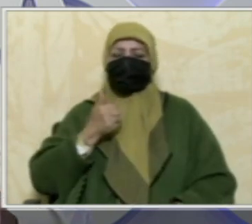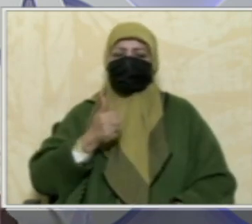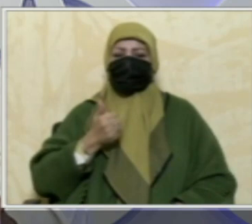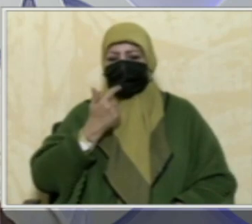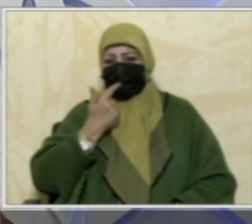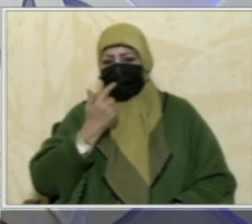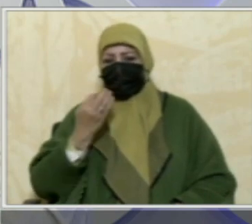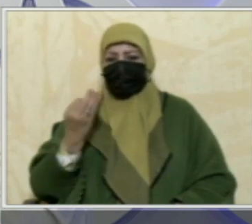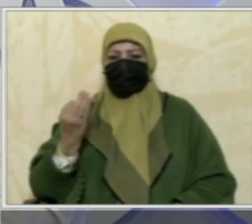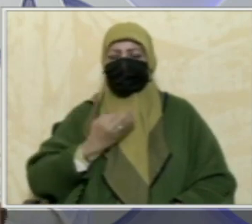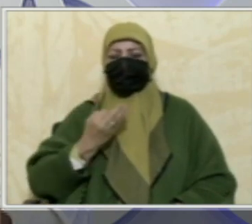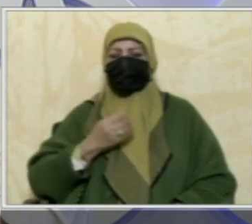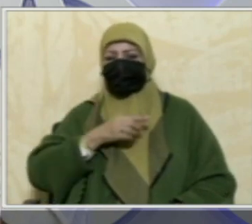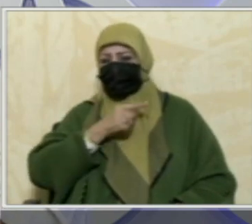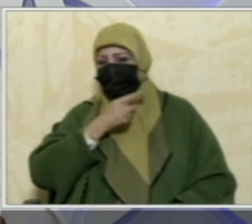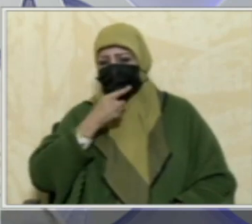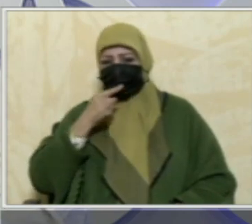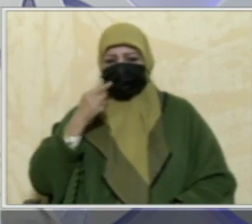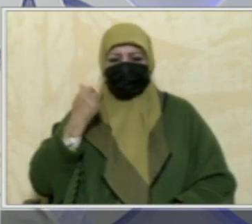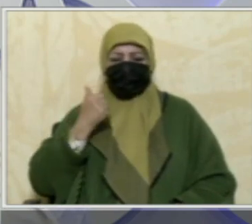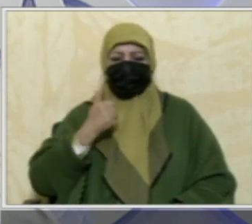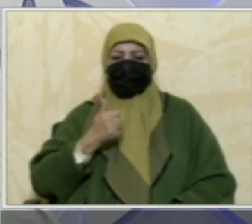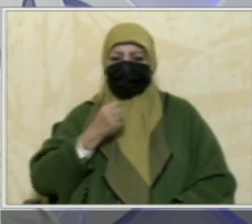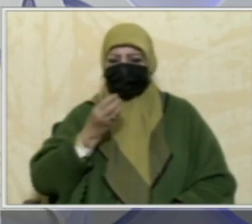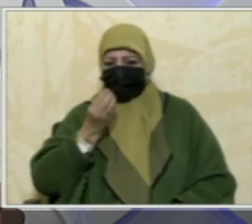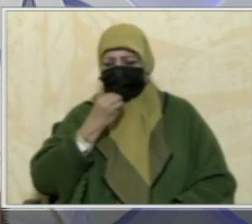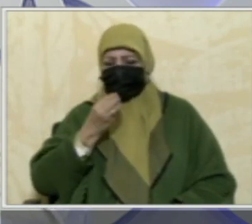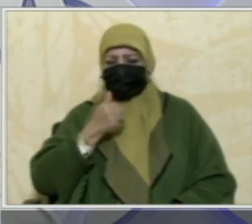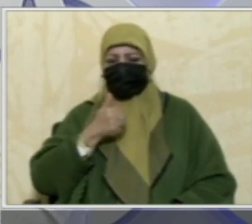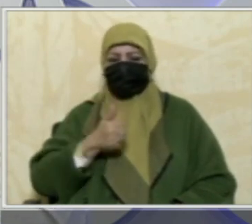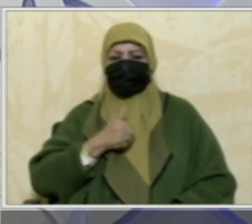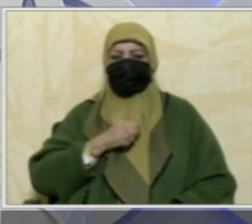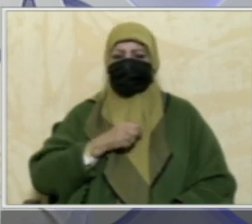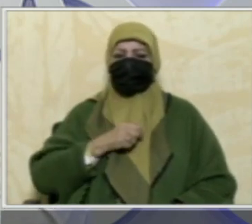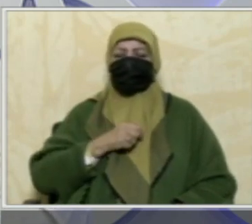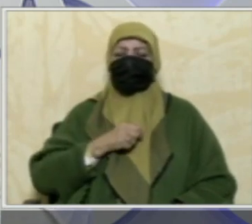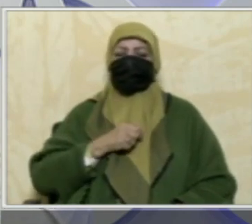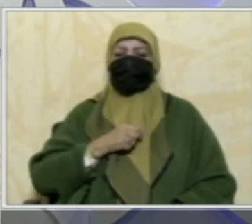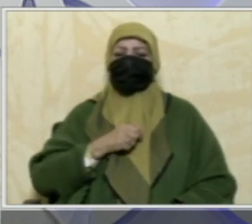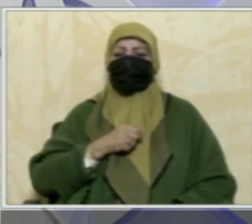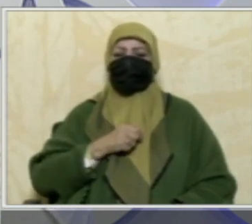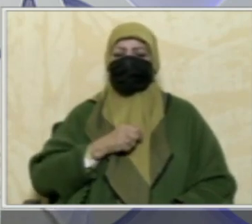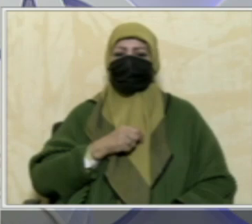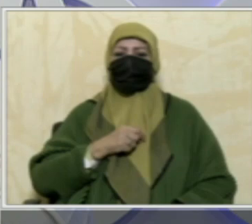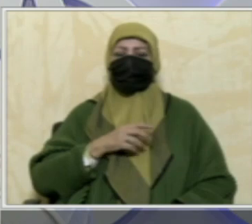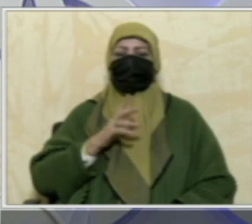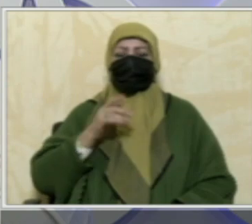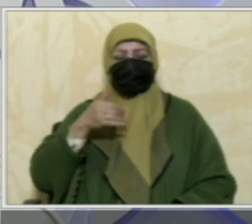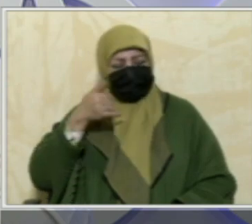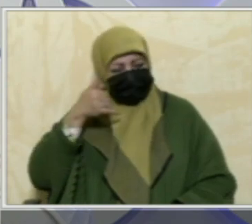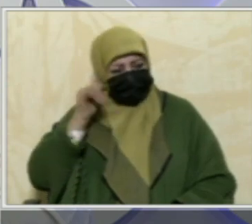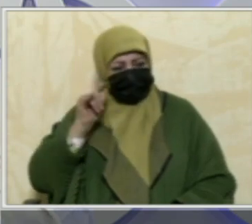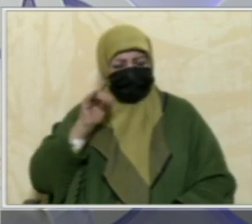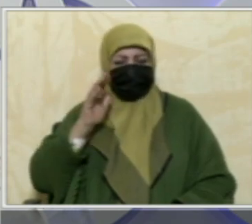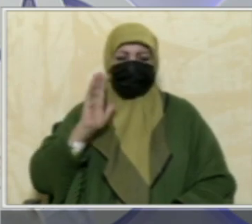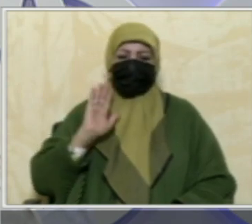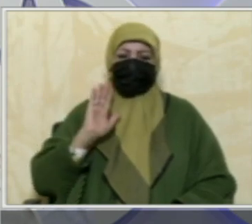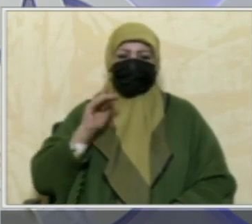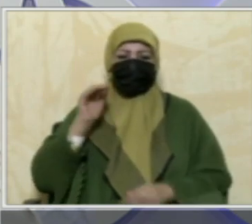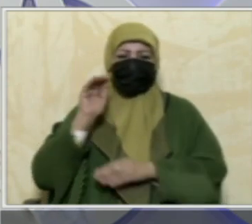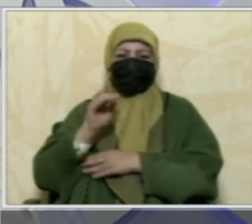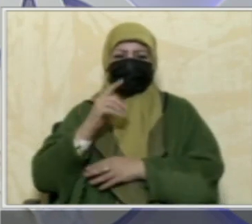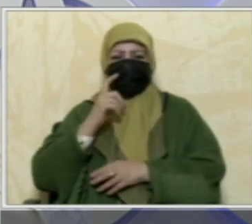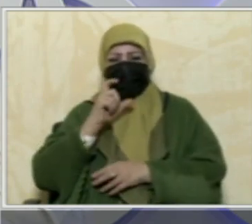اجود من لحمي البقر والبقر كذلك اجود ميناء الابل المرتبه